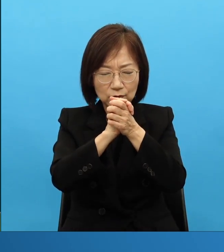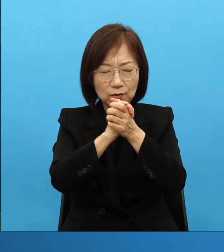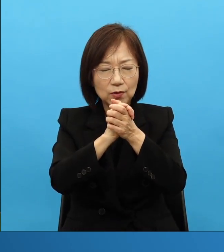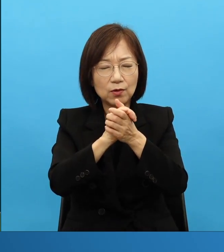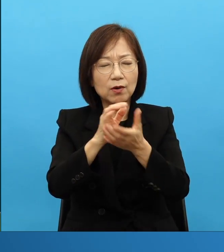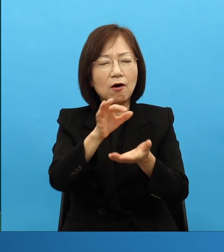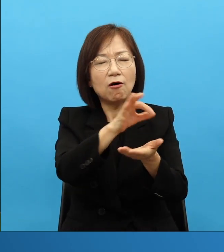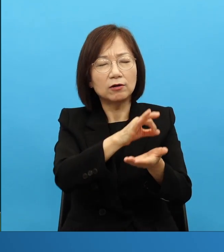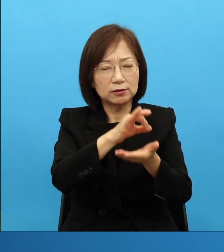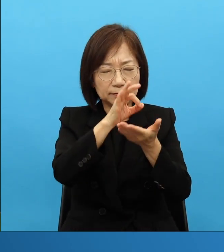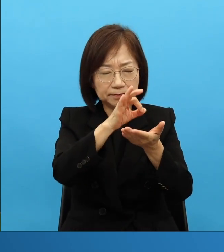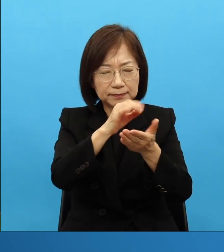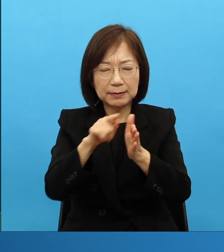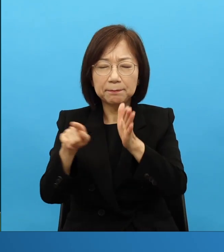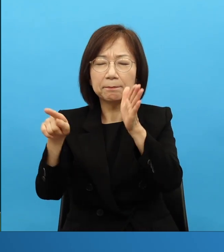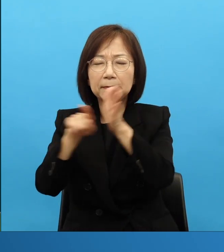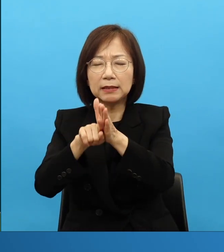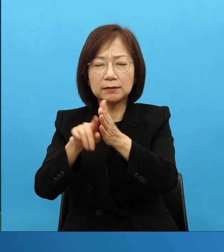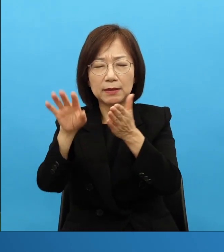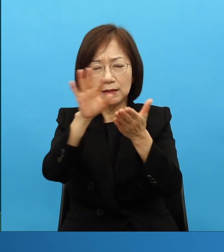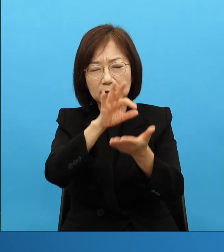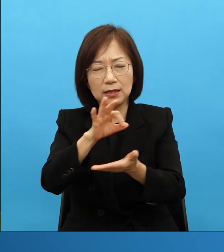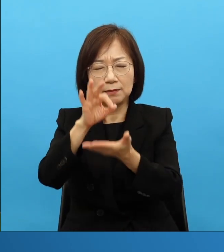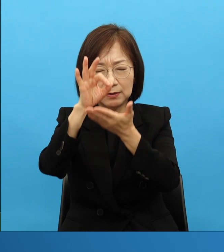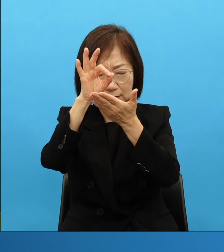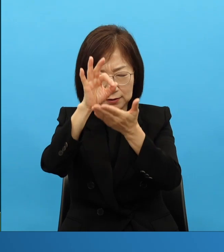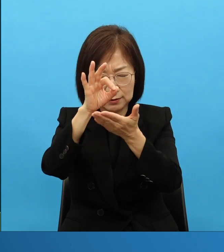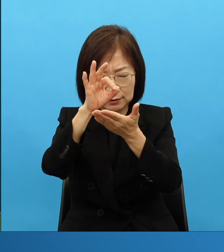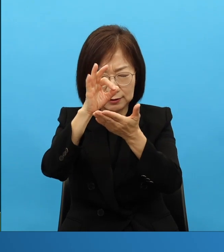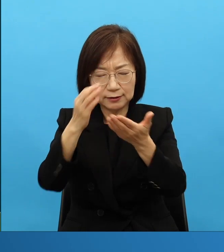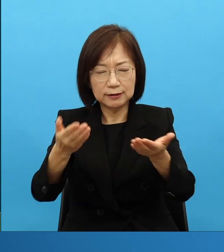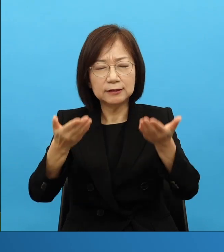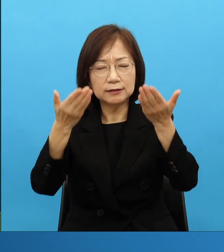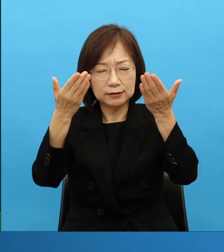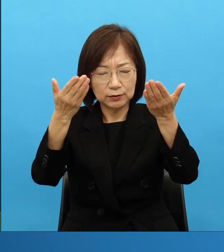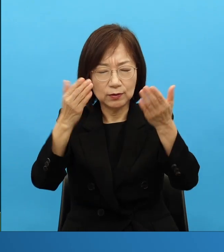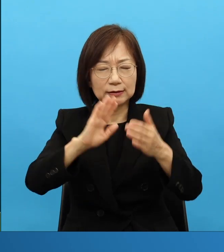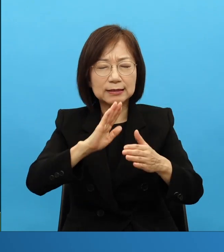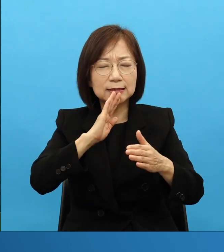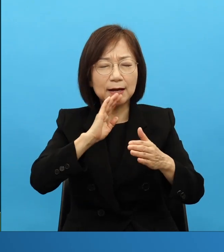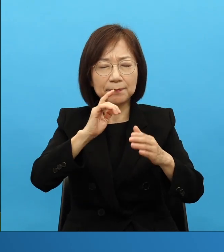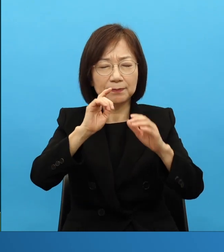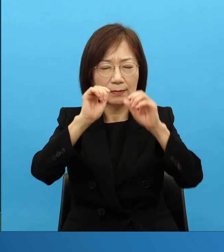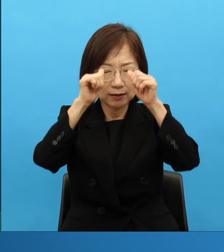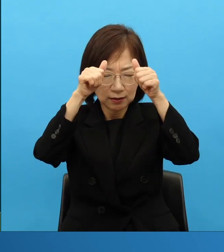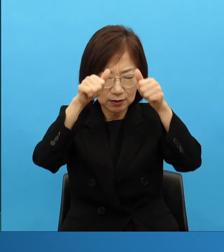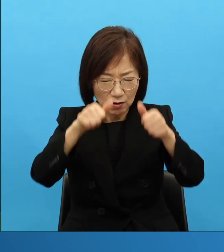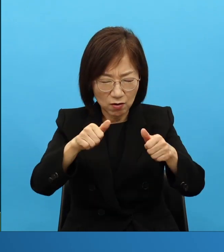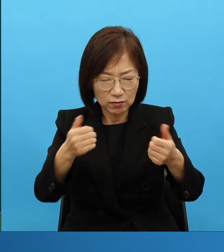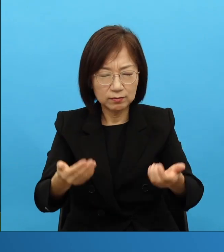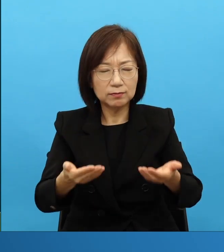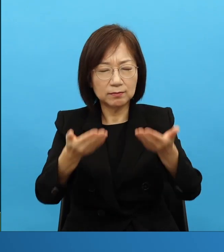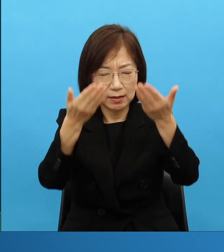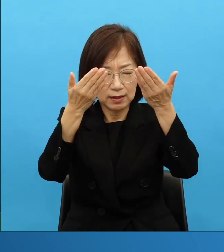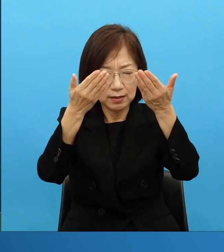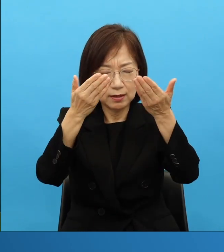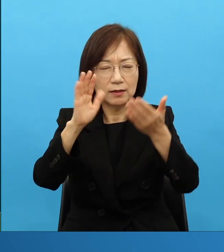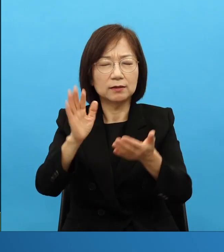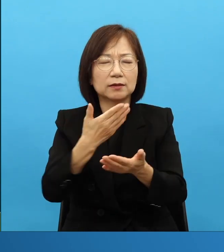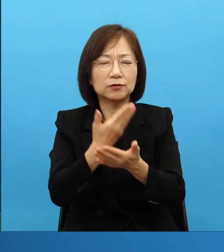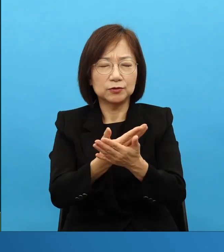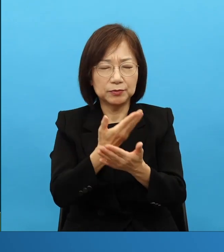드리는 참된 경배 회복하게 하옵소서. May we truly restore the worship of giving you our true prayers and